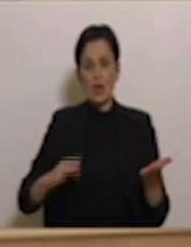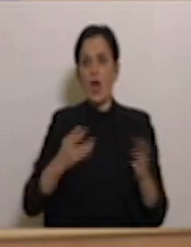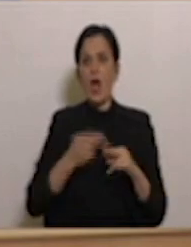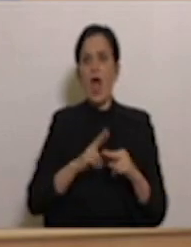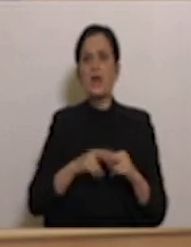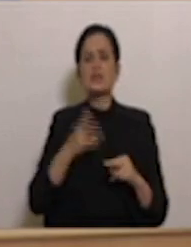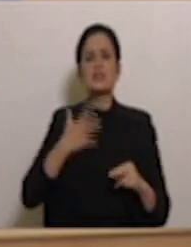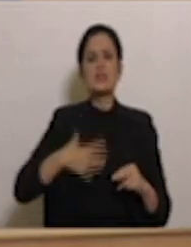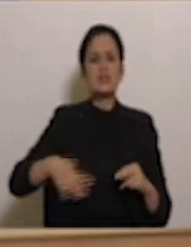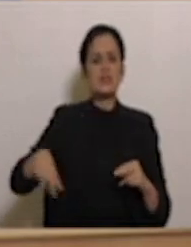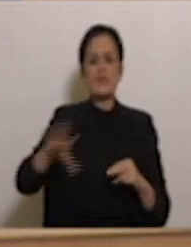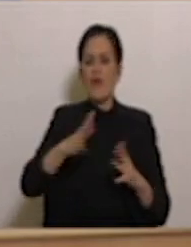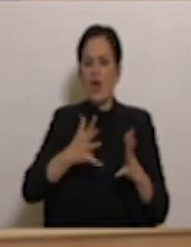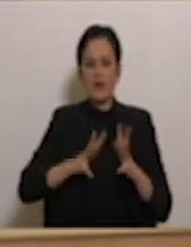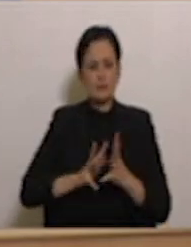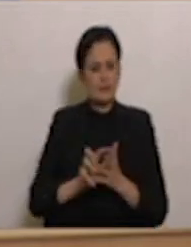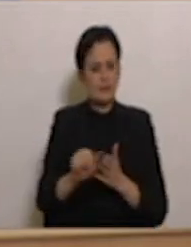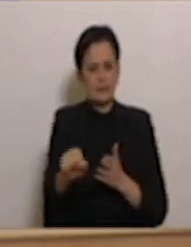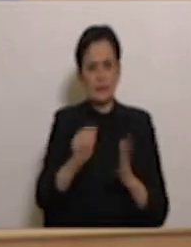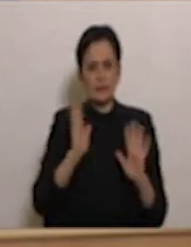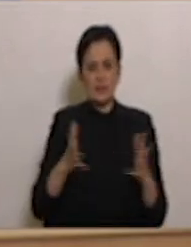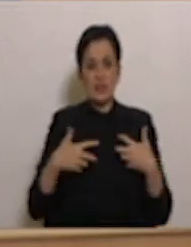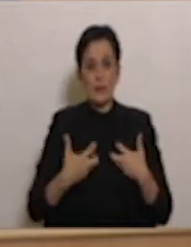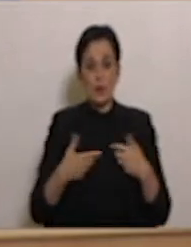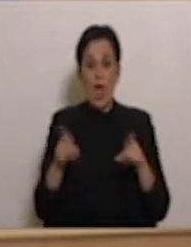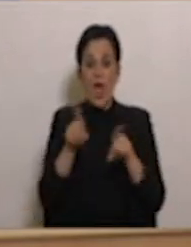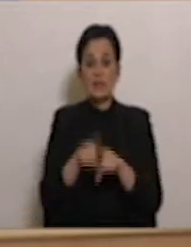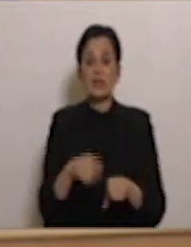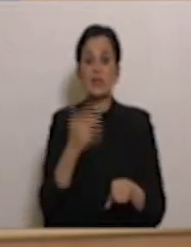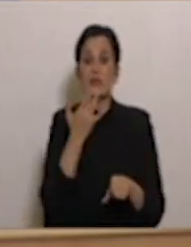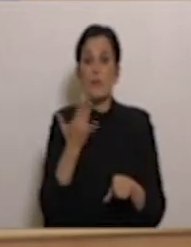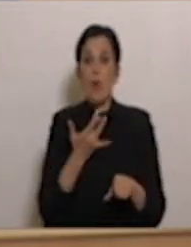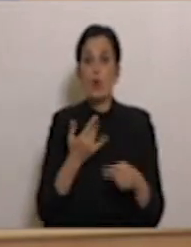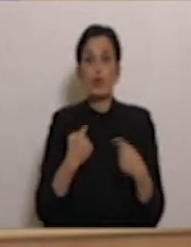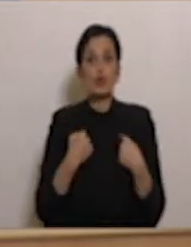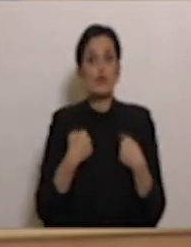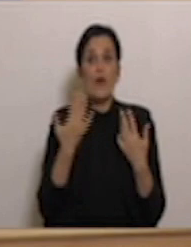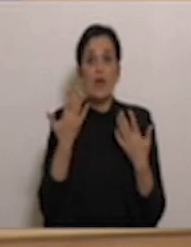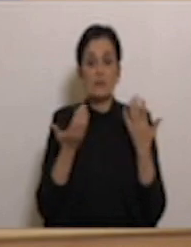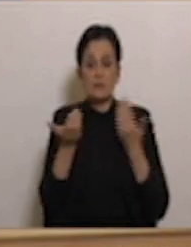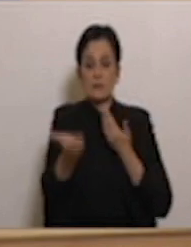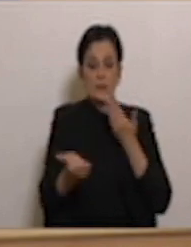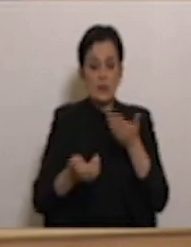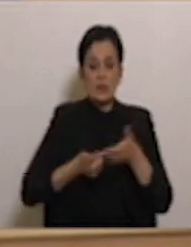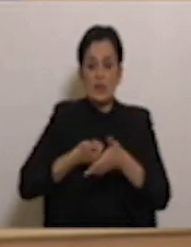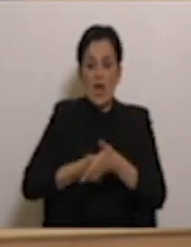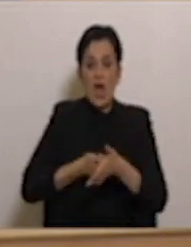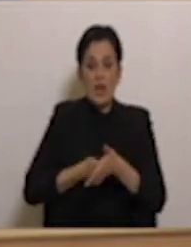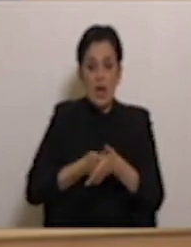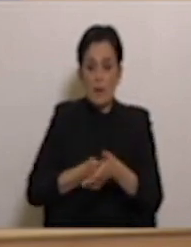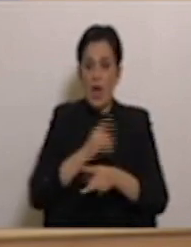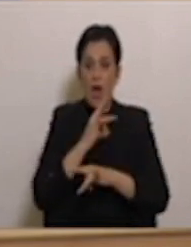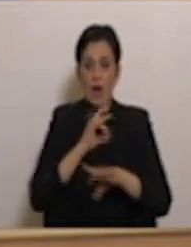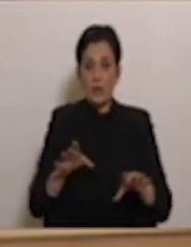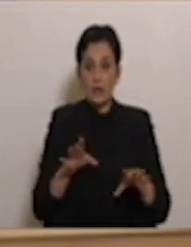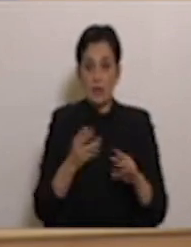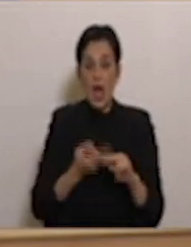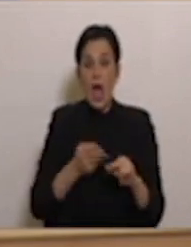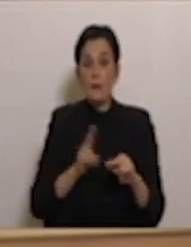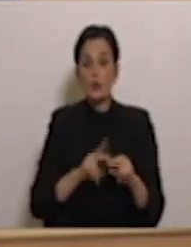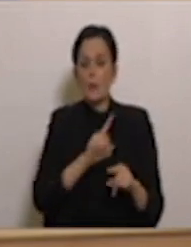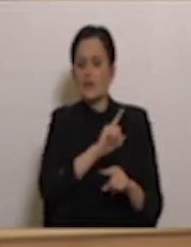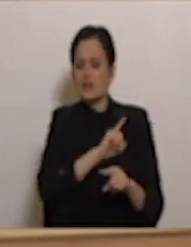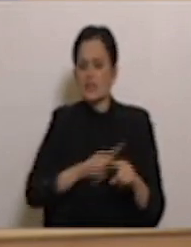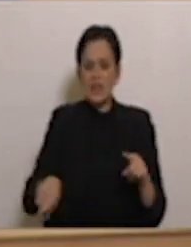ქვეყანა გადაიჭეხება სამწუხაროდ ამ პოლიტიკით. ჩვენ არავინ ხელს აღარ გამოგვიწვის. ამიტომ დაფიქრდით და სასწრაფოდ